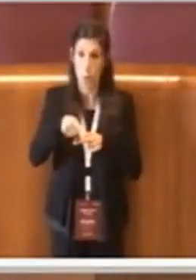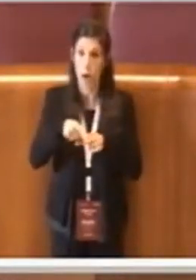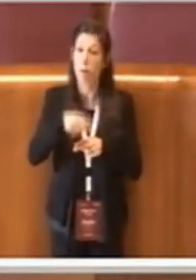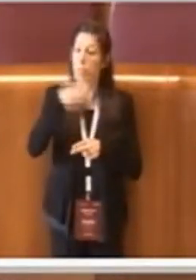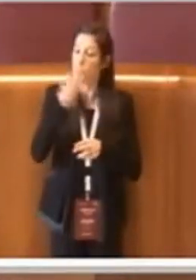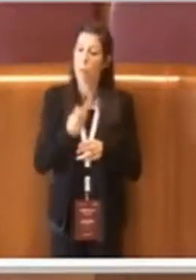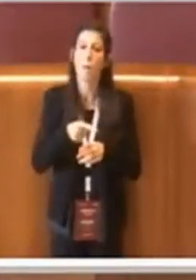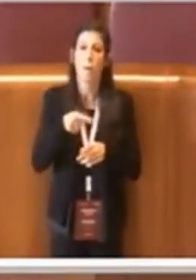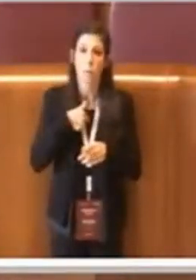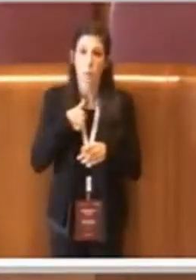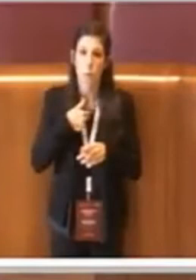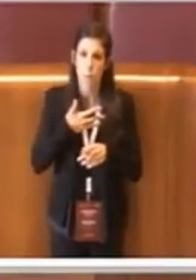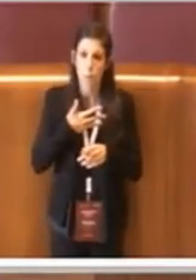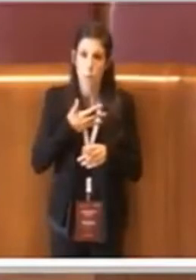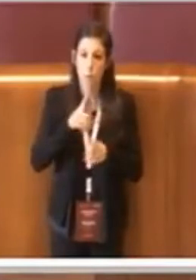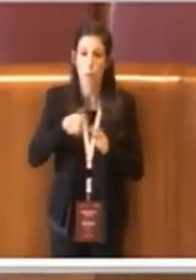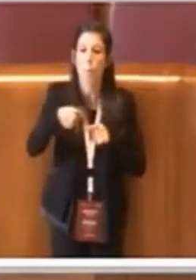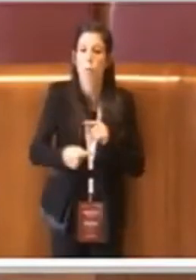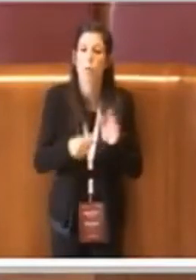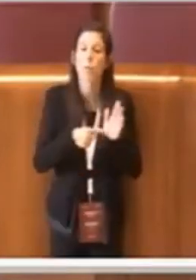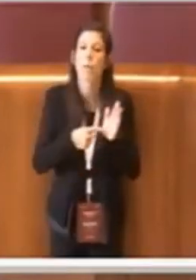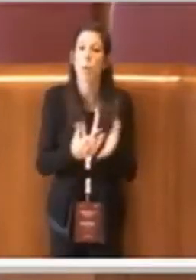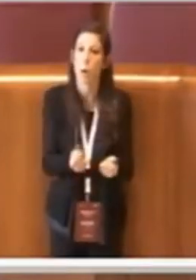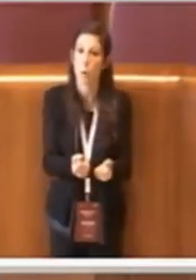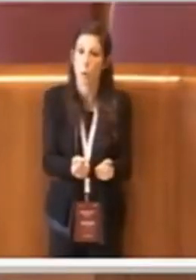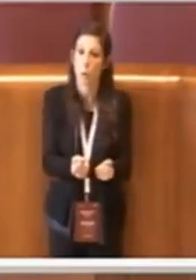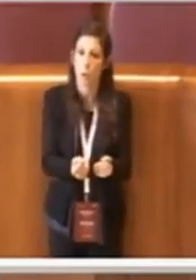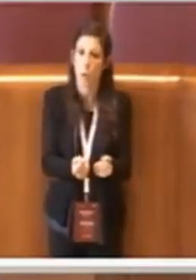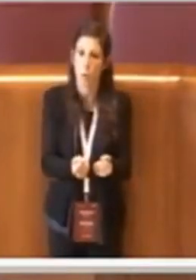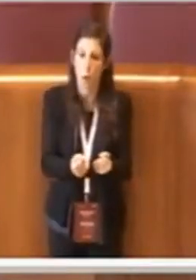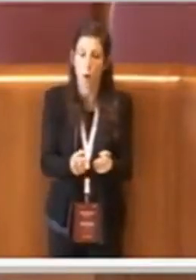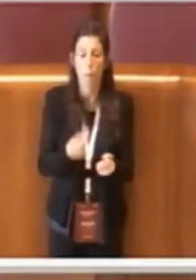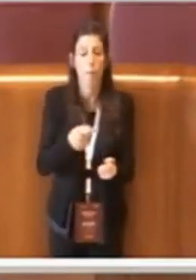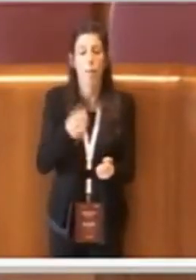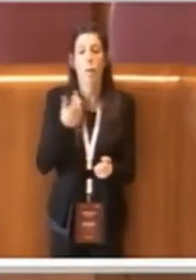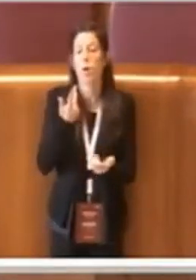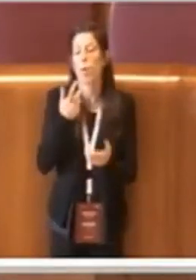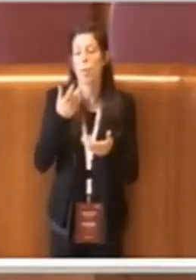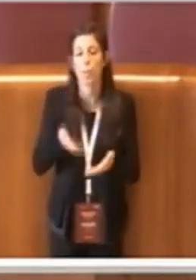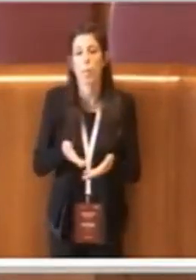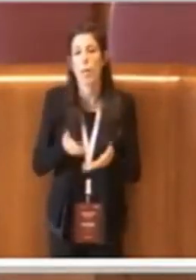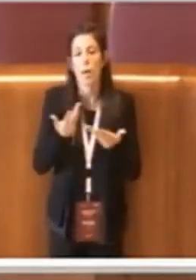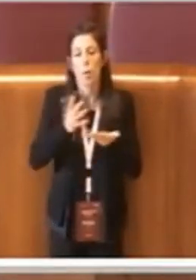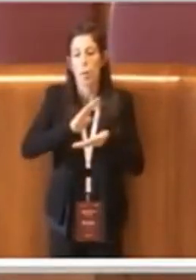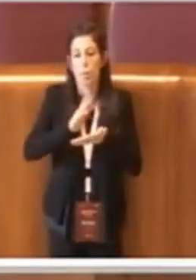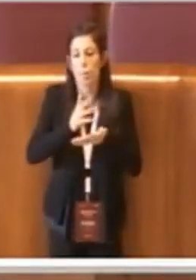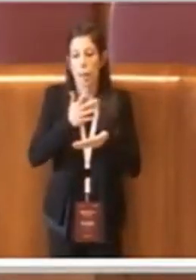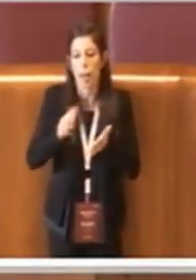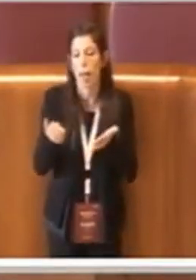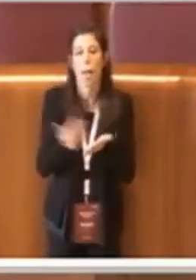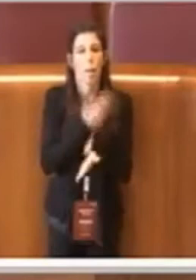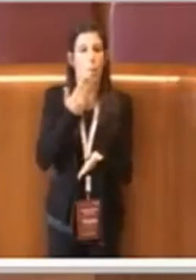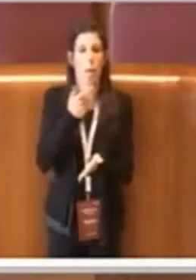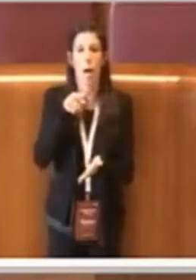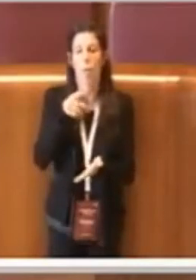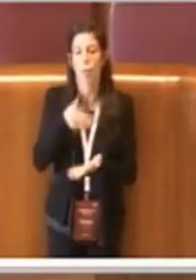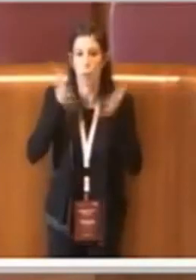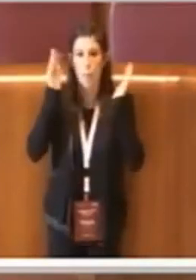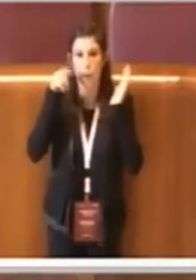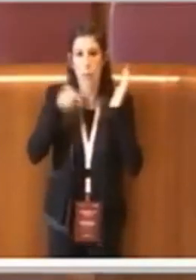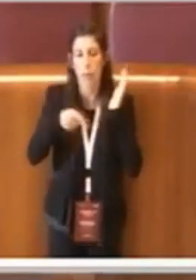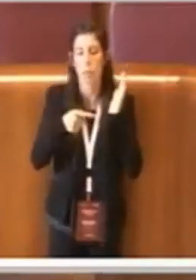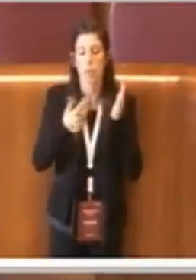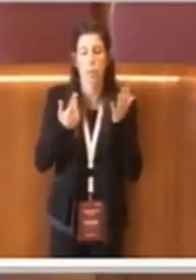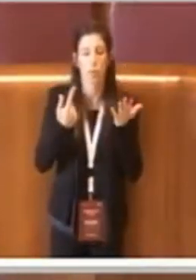nel successivo decreto attuativo per sconfiggere definitivamente questo odioso e